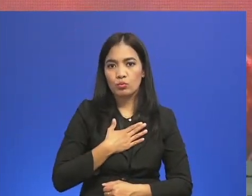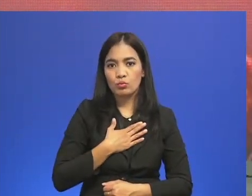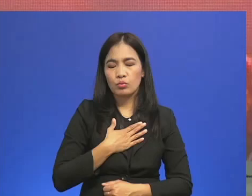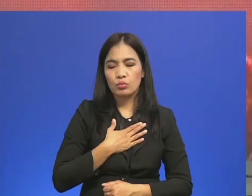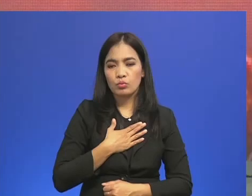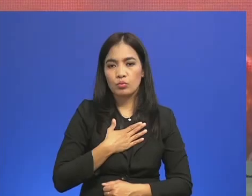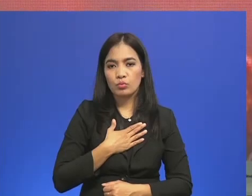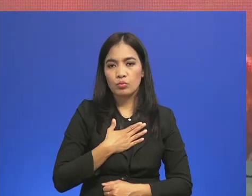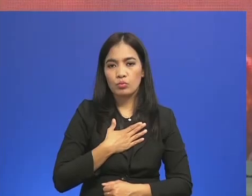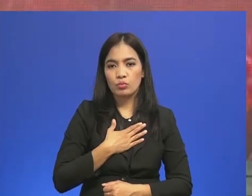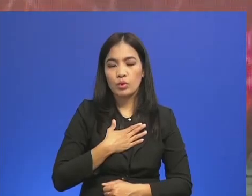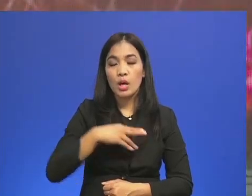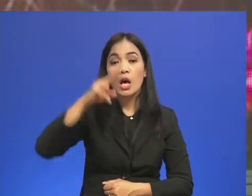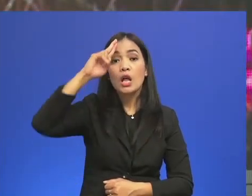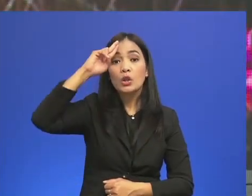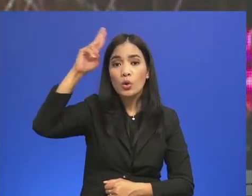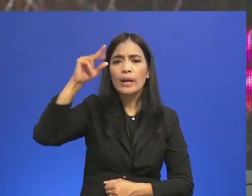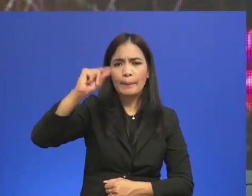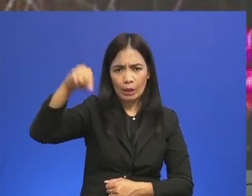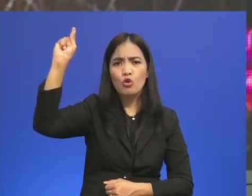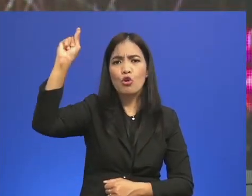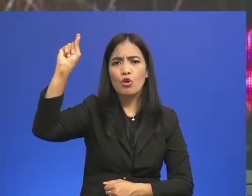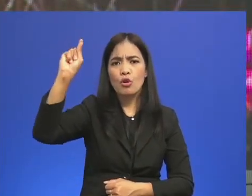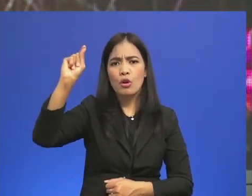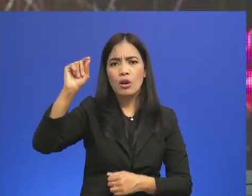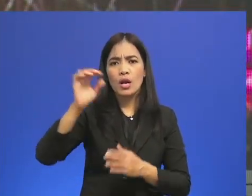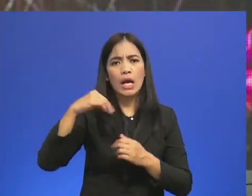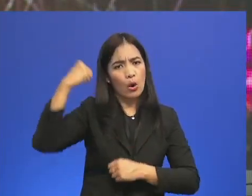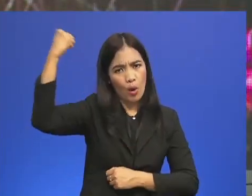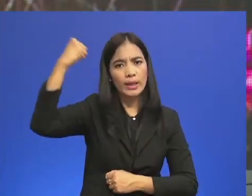Jadi Tuhan kekuatan kita.